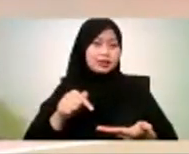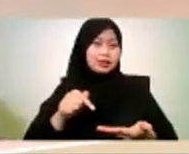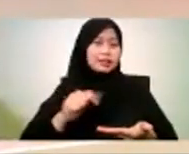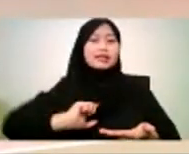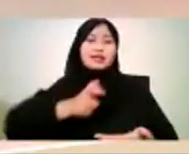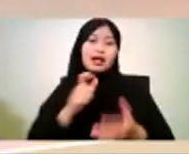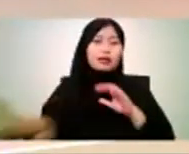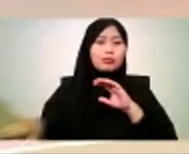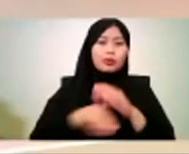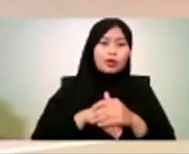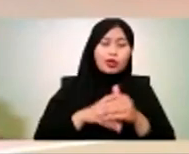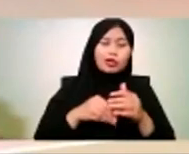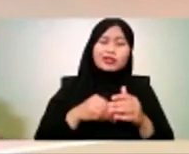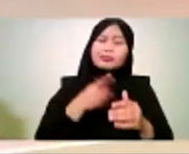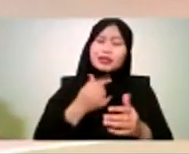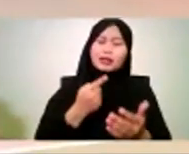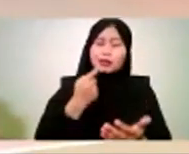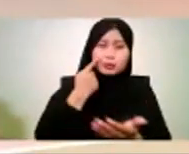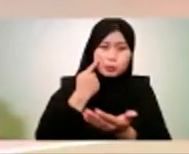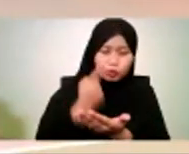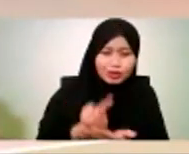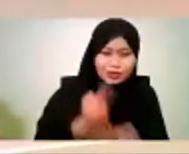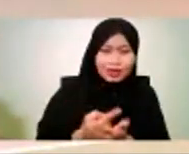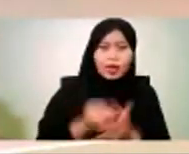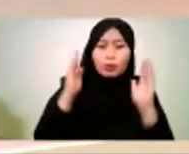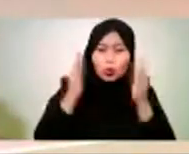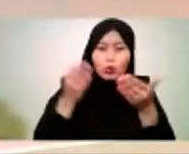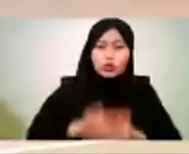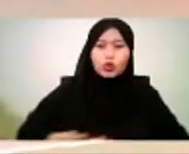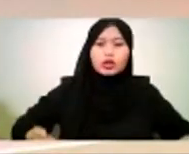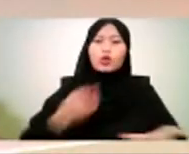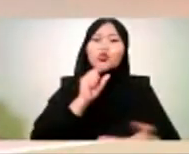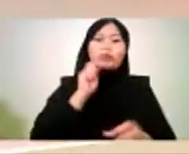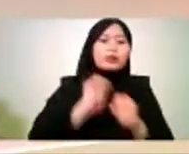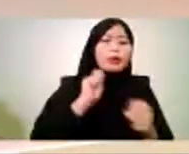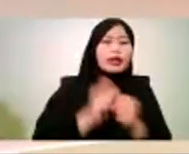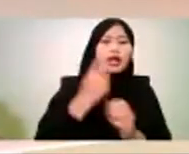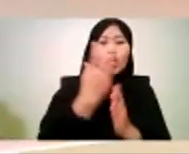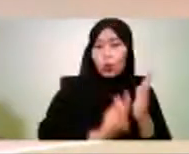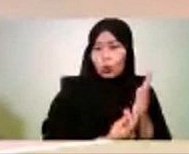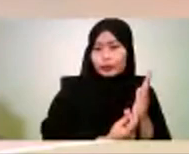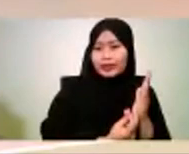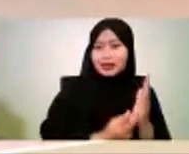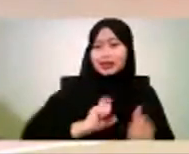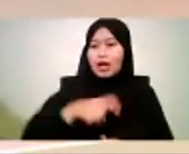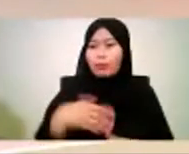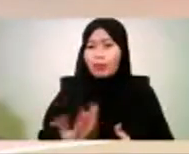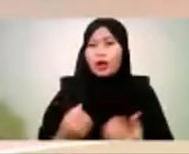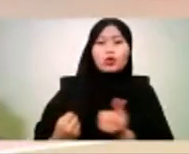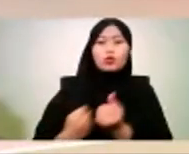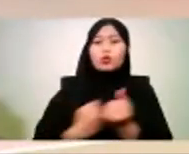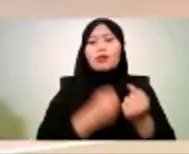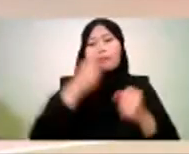serta kepedulian sosial Bank Indonesia dalam mendorong pemulihan ekonomi salah satunya melalui dukungan Bank